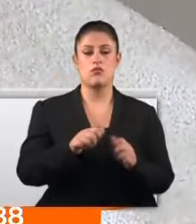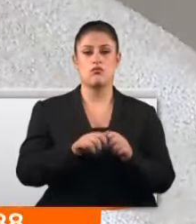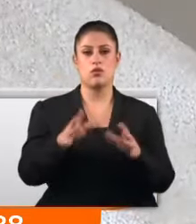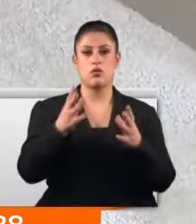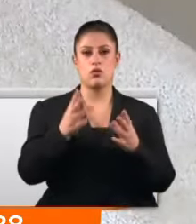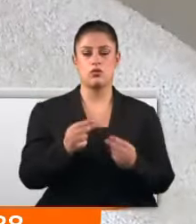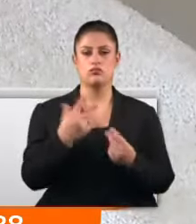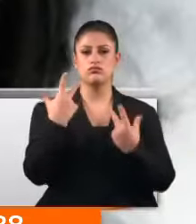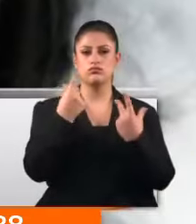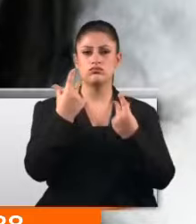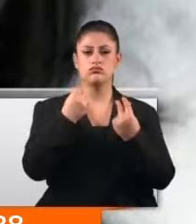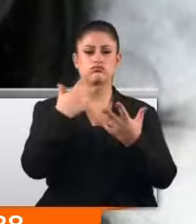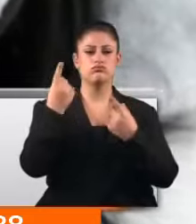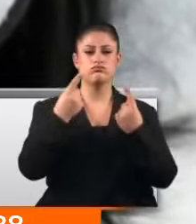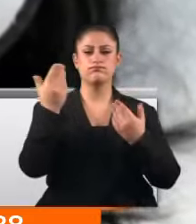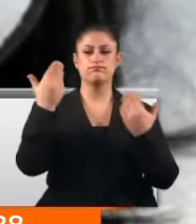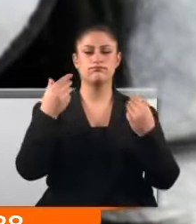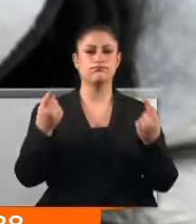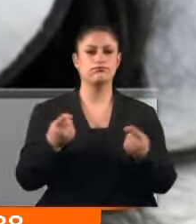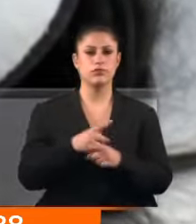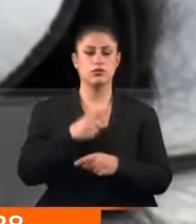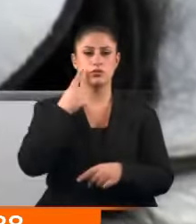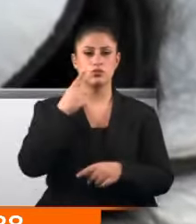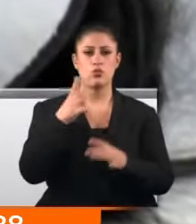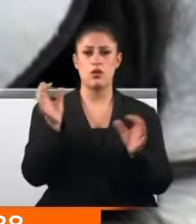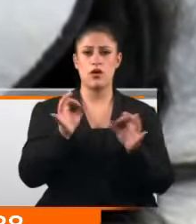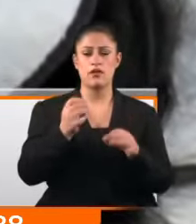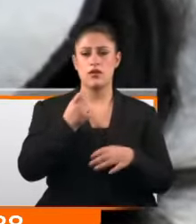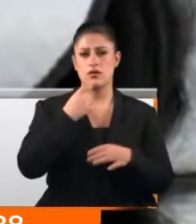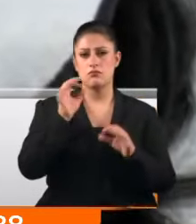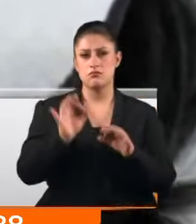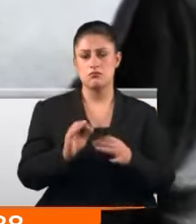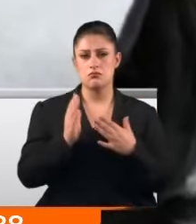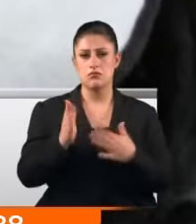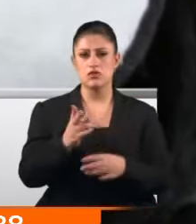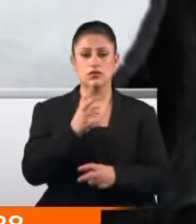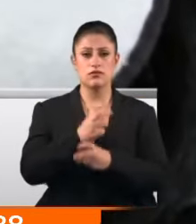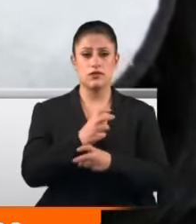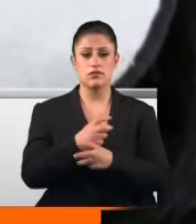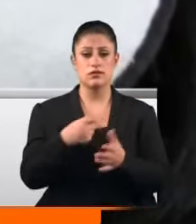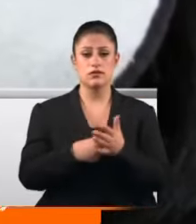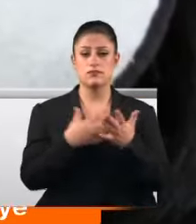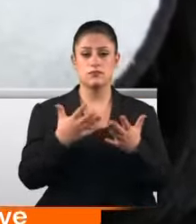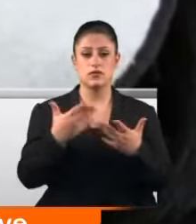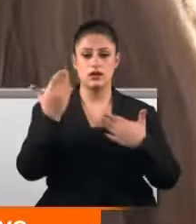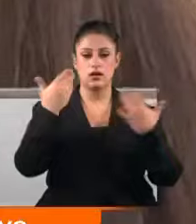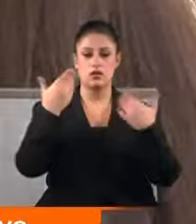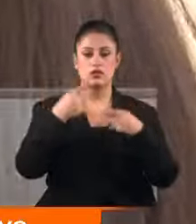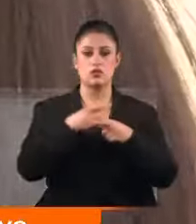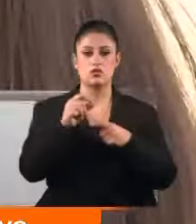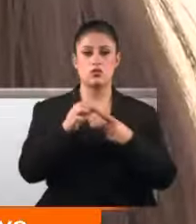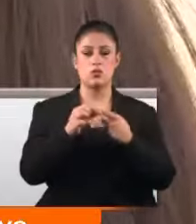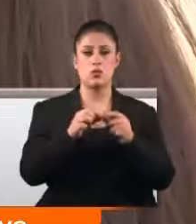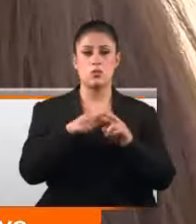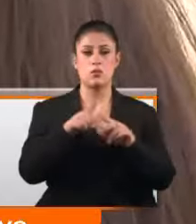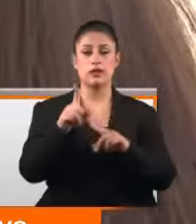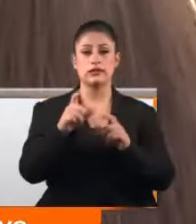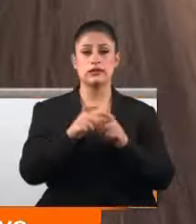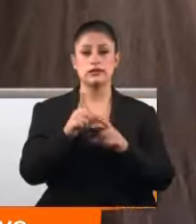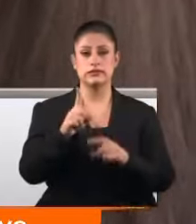Dolgu, botoks ve estetik uygulamalar çok erken yaşta başlıyor. Tehlikenin adı estetik zorbalığı. 18 yaş